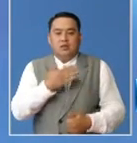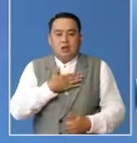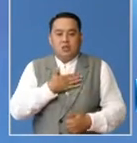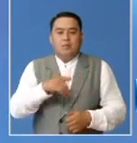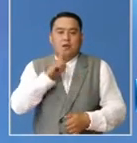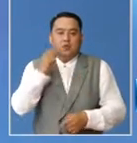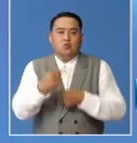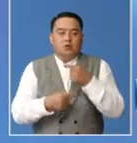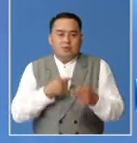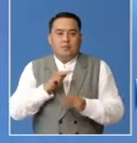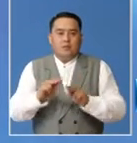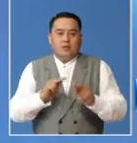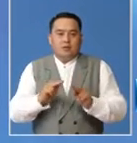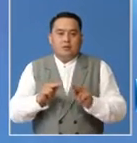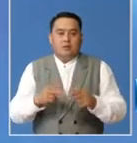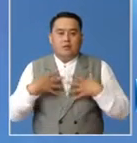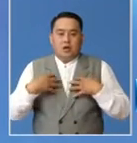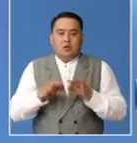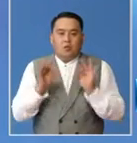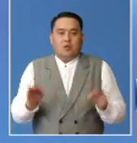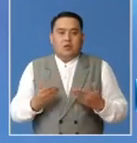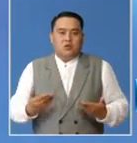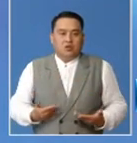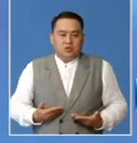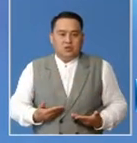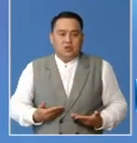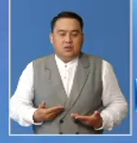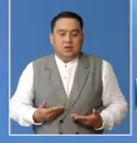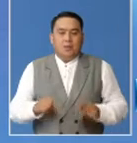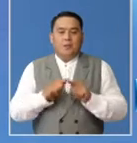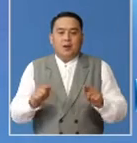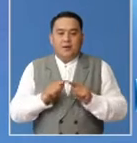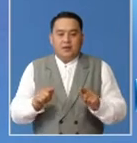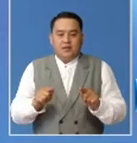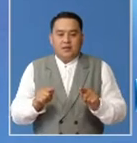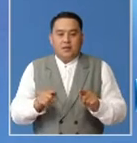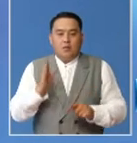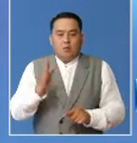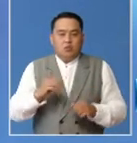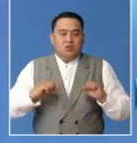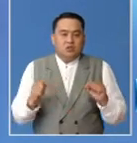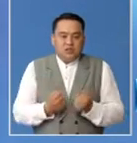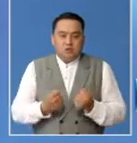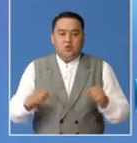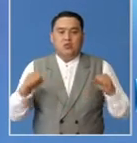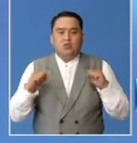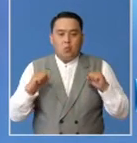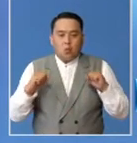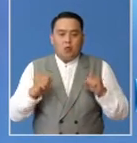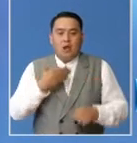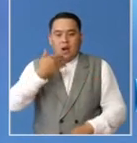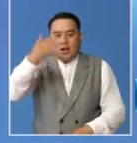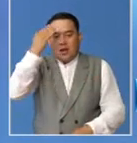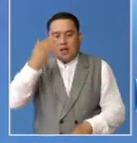молодежи принципы здорового образа жизни. Пропагандируем, будь то зимой, зимние виды спорта, будь то